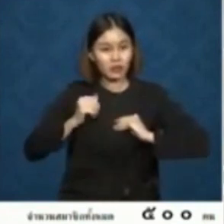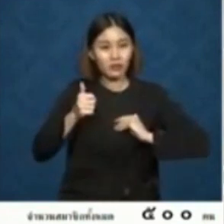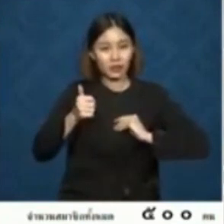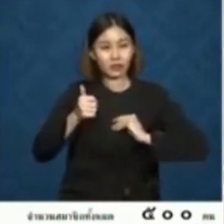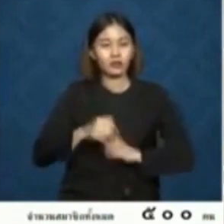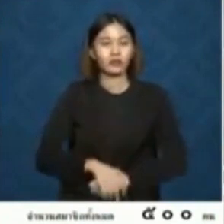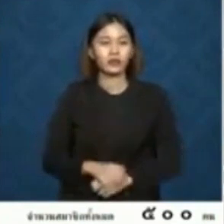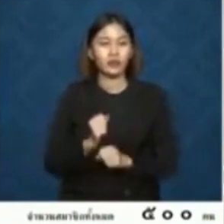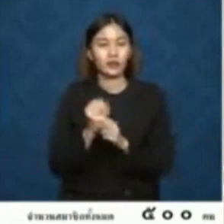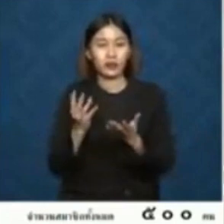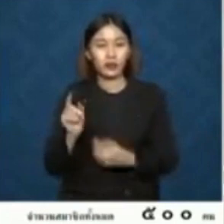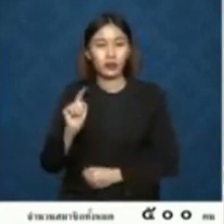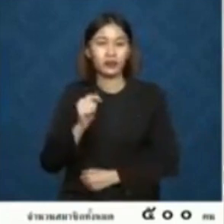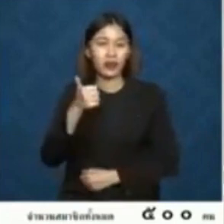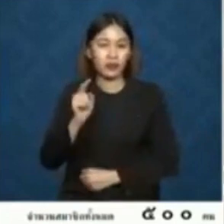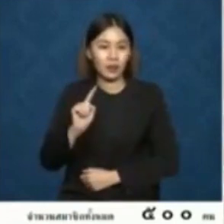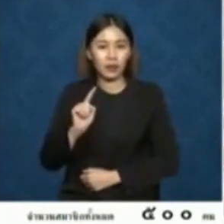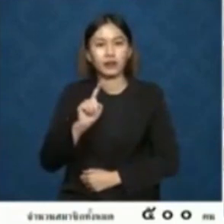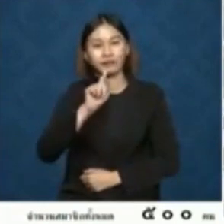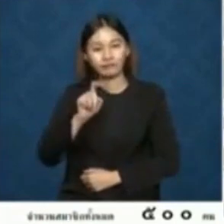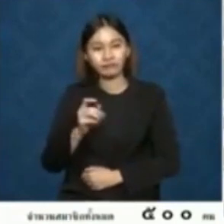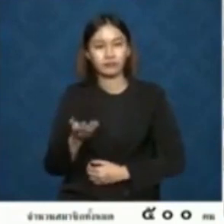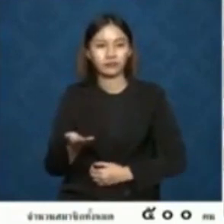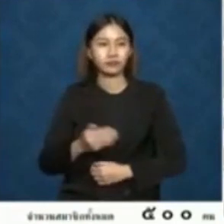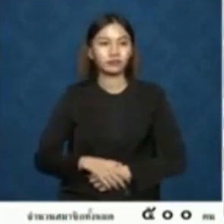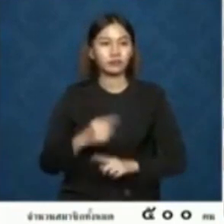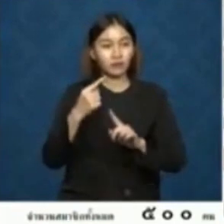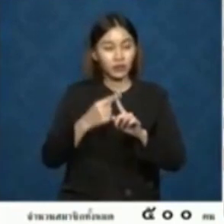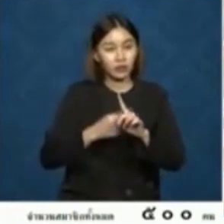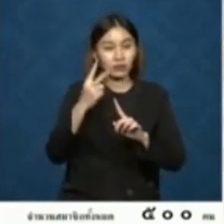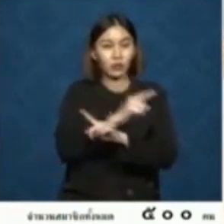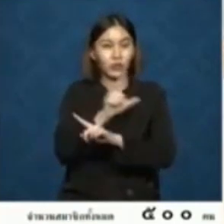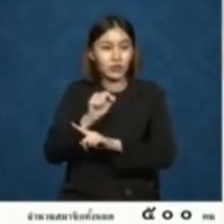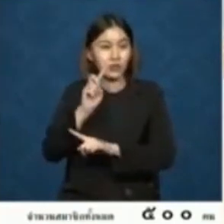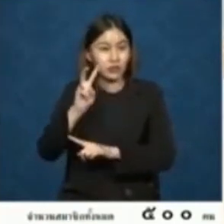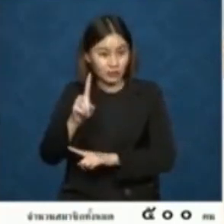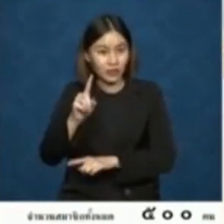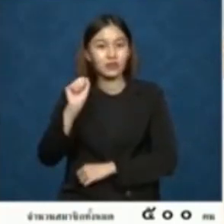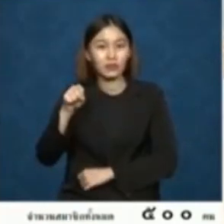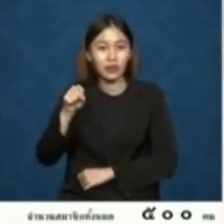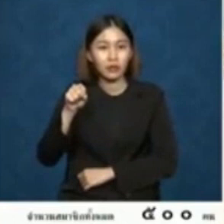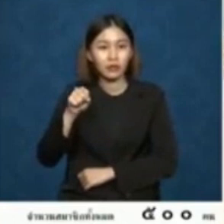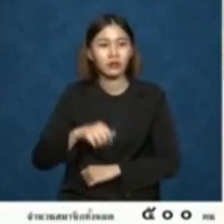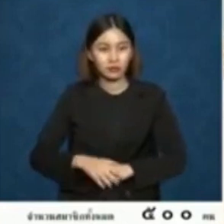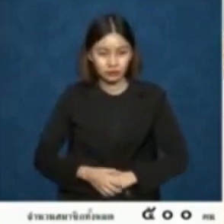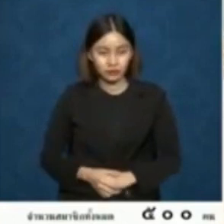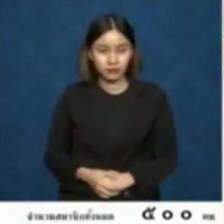ากกันตรงนี้ได้หรือไม่ประการใดครับท่านประธานครับ พุธที่21เหรอครับ ใช่ครับท่านประธาน